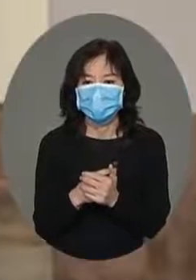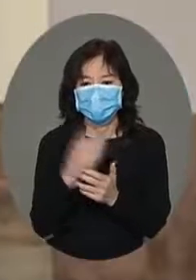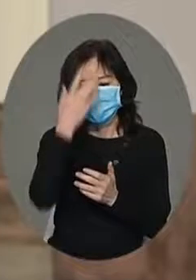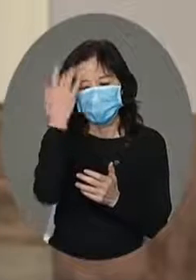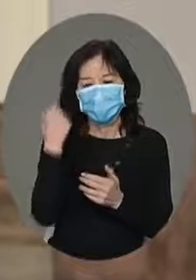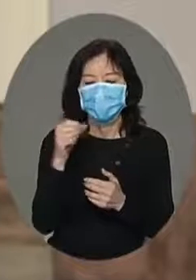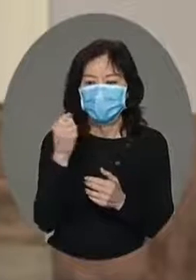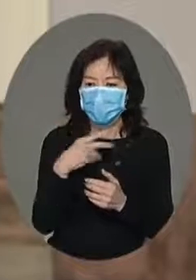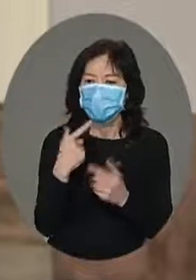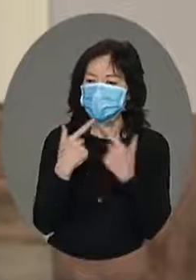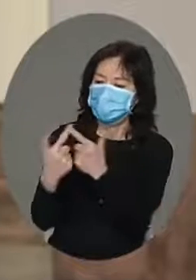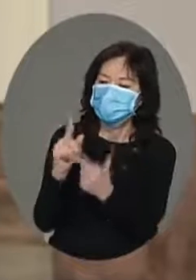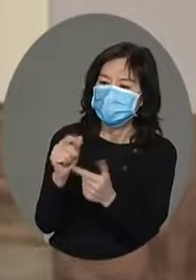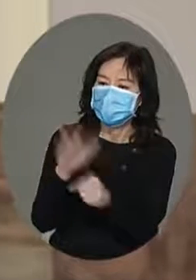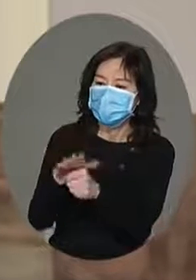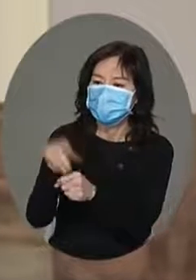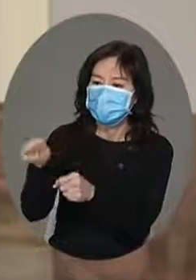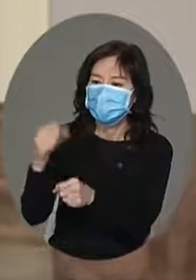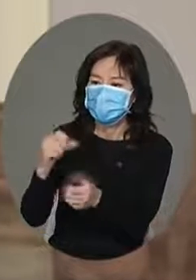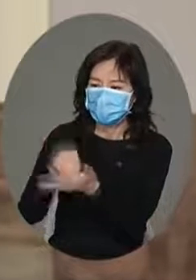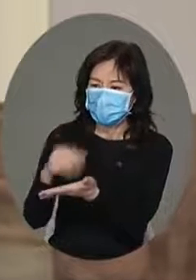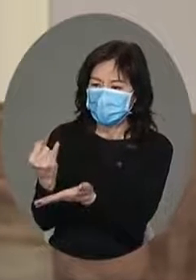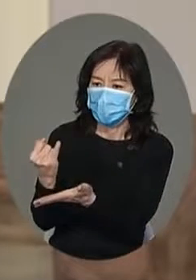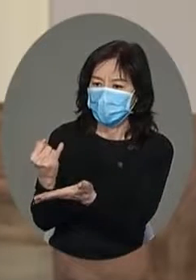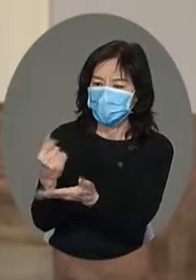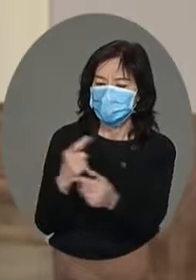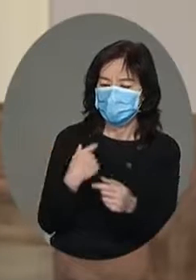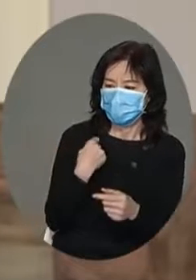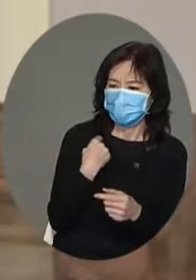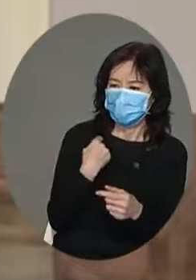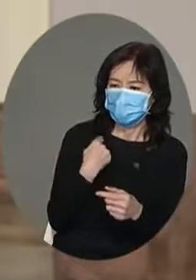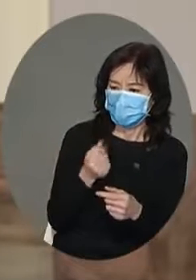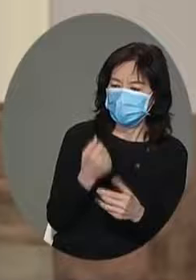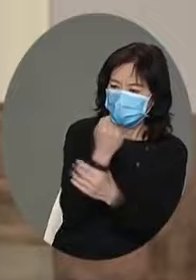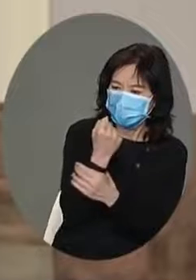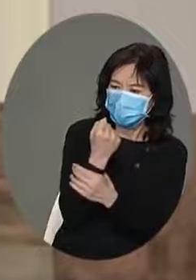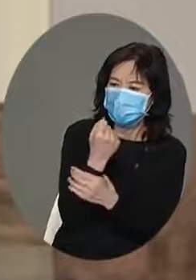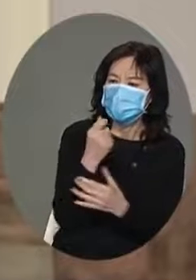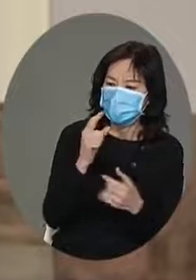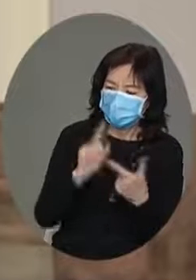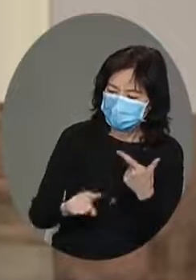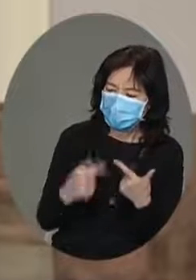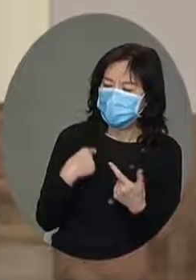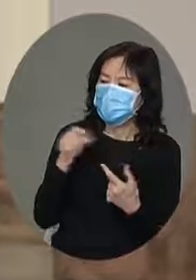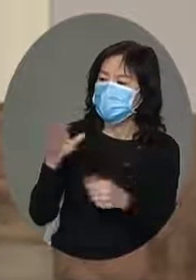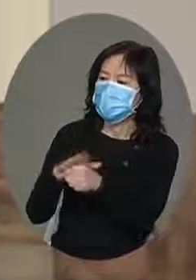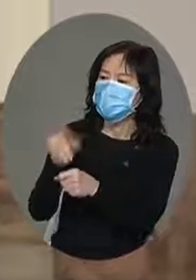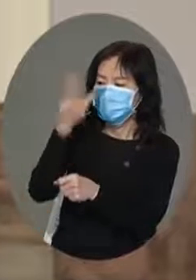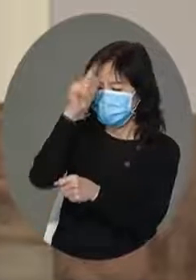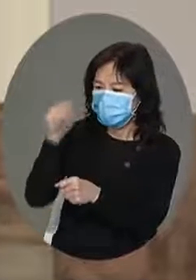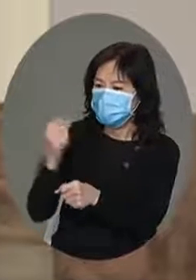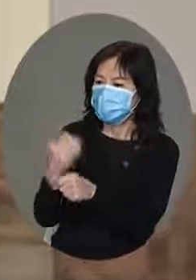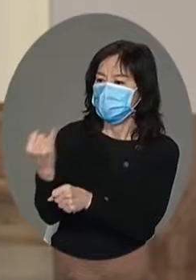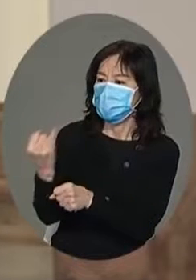歉。 他又反驳是日本错误决定在先，中方抗议在后，反问日方做了坏